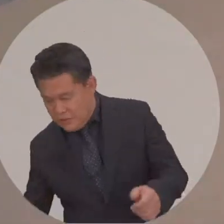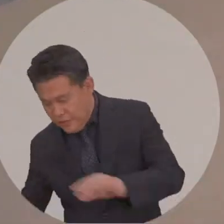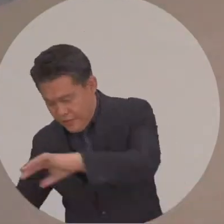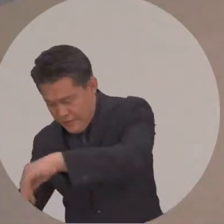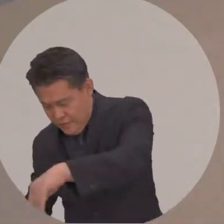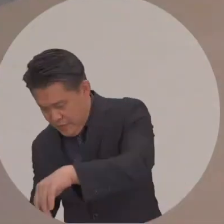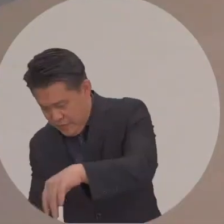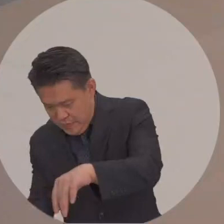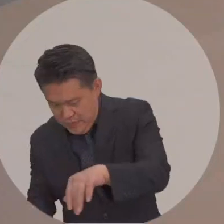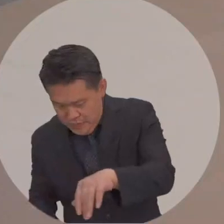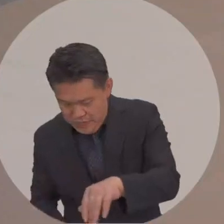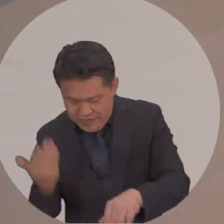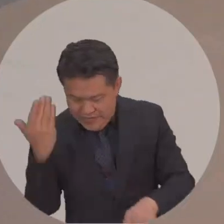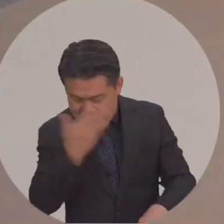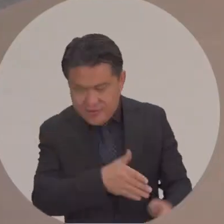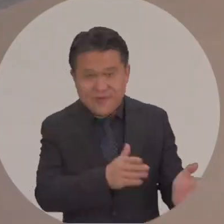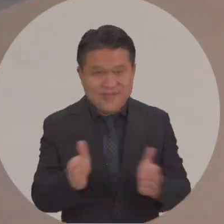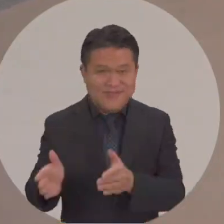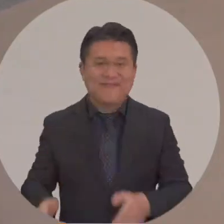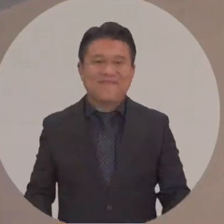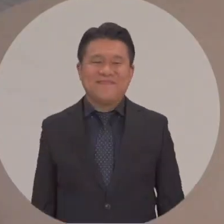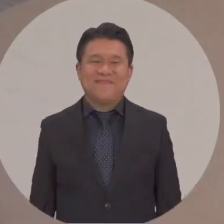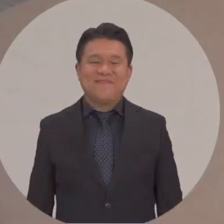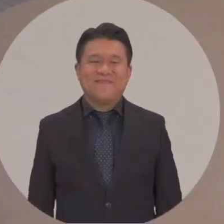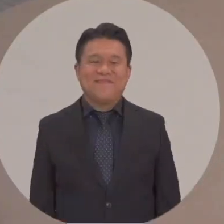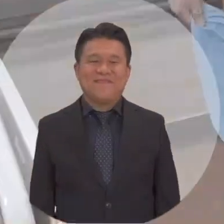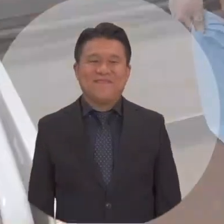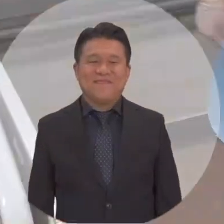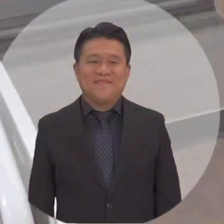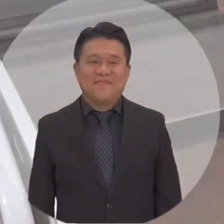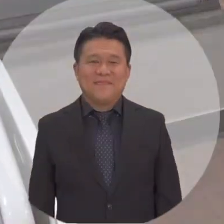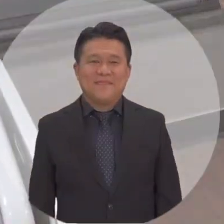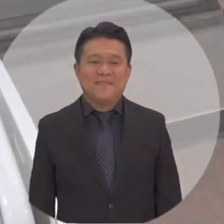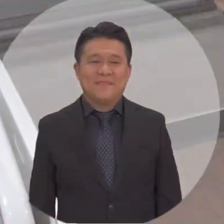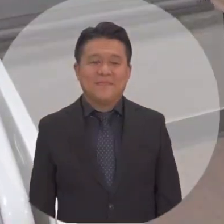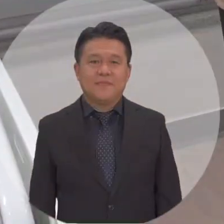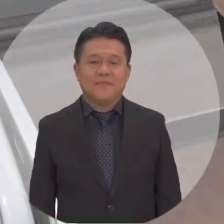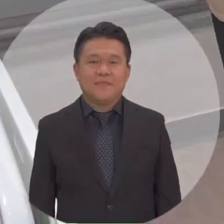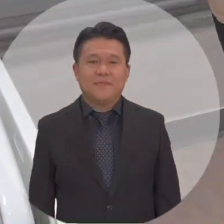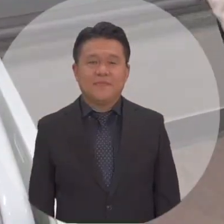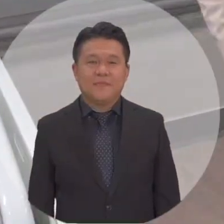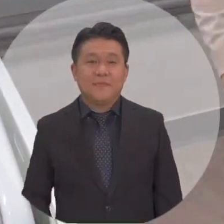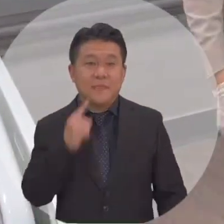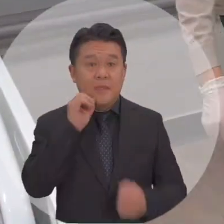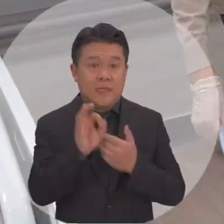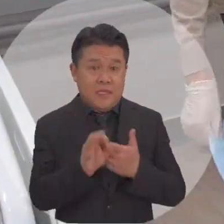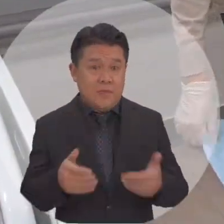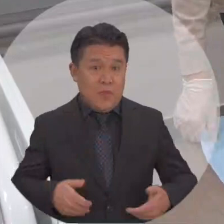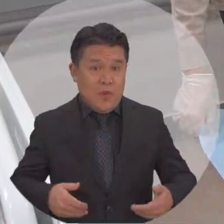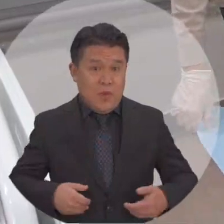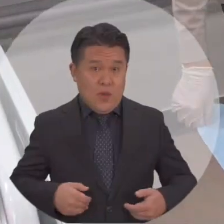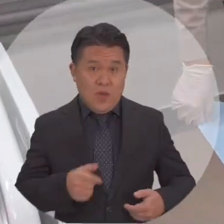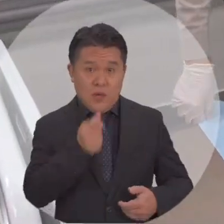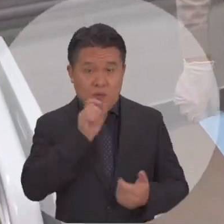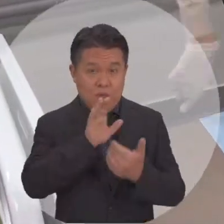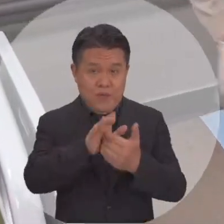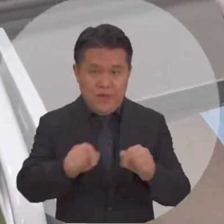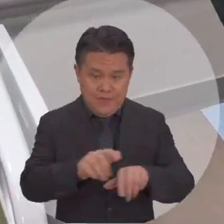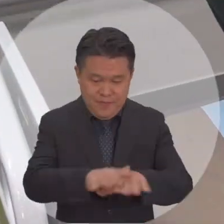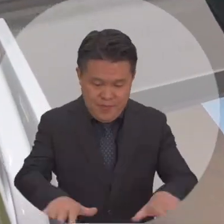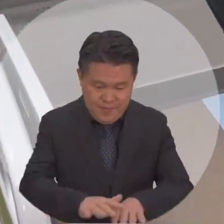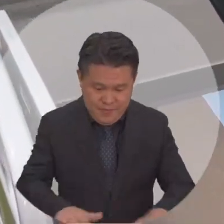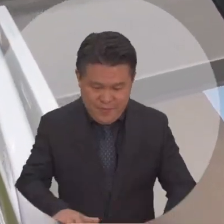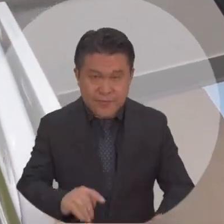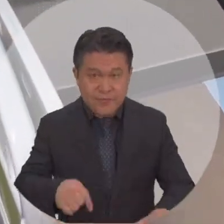정리하여 매트리스 안에 넣습니다. 필요시 방수포를 깔고